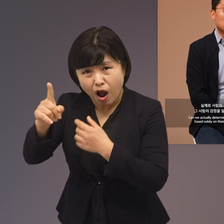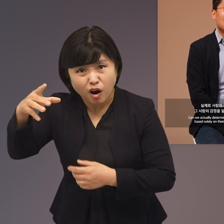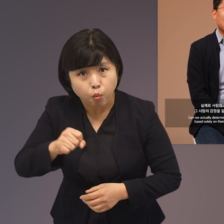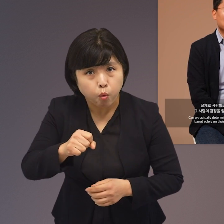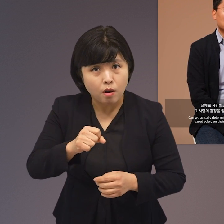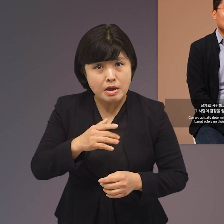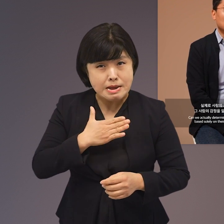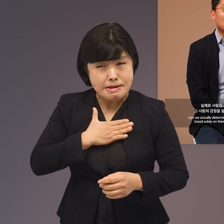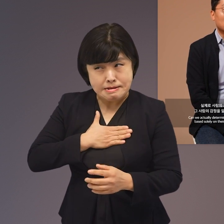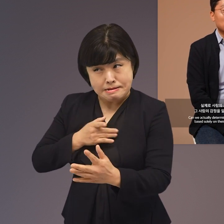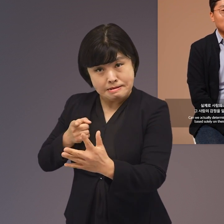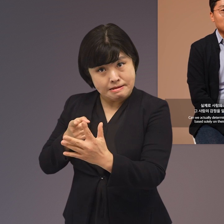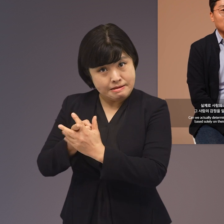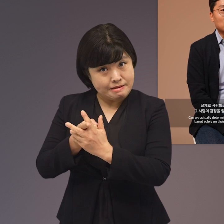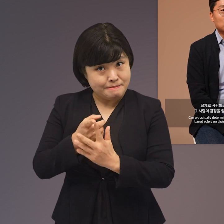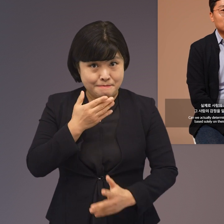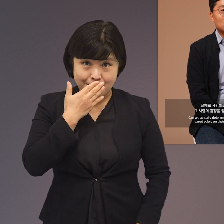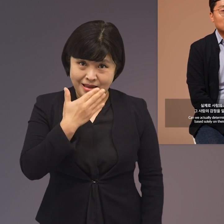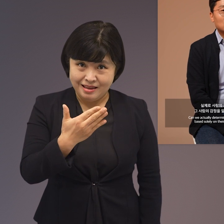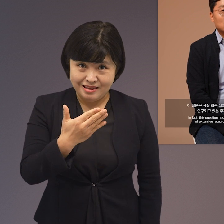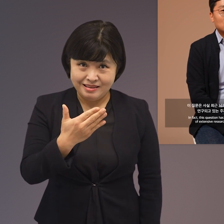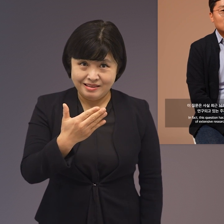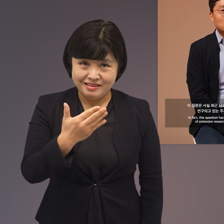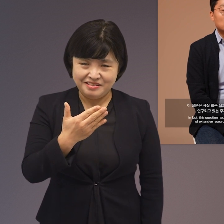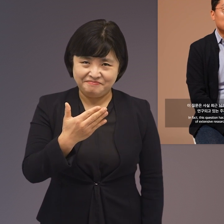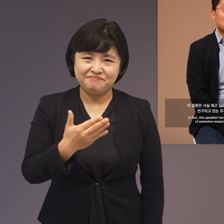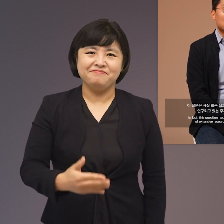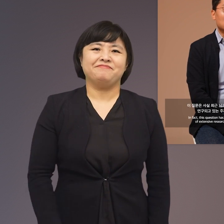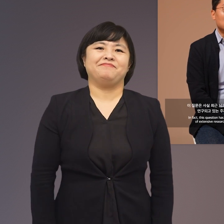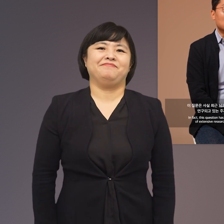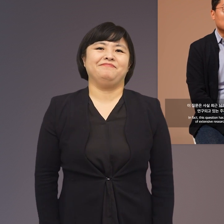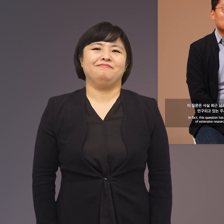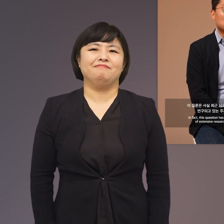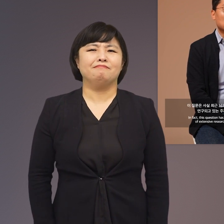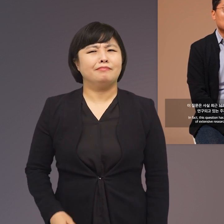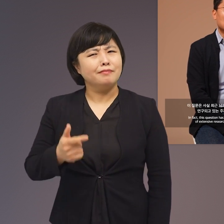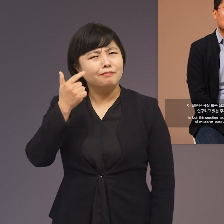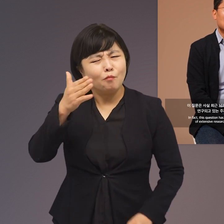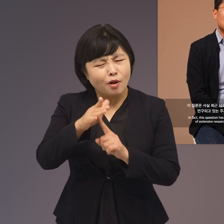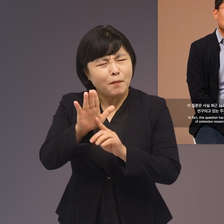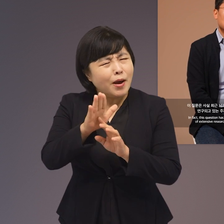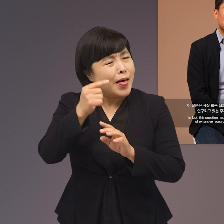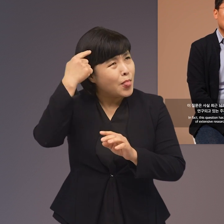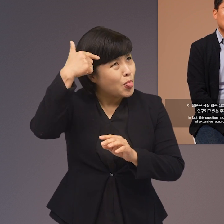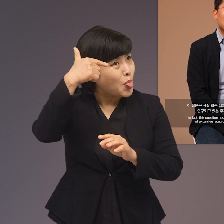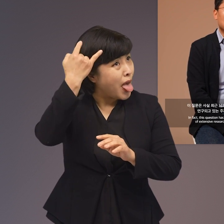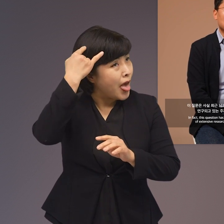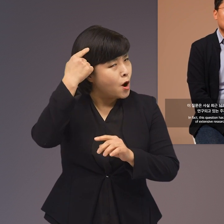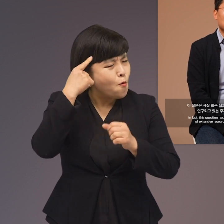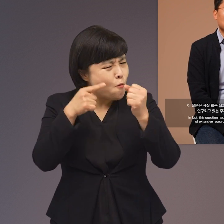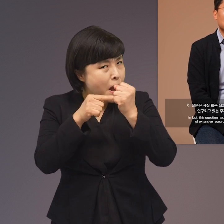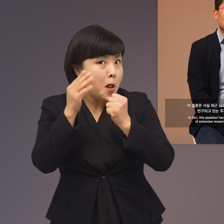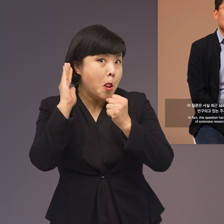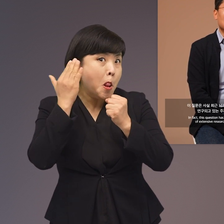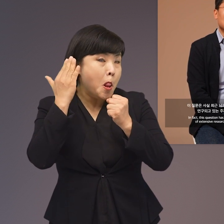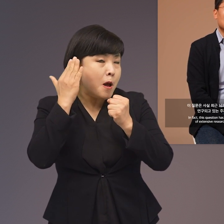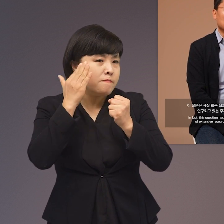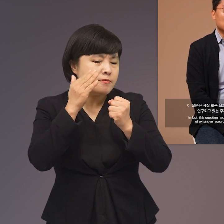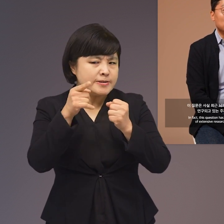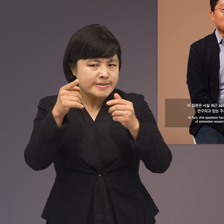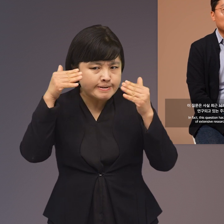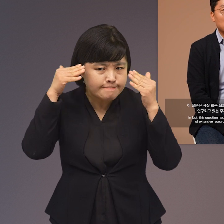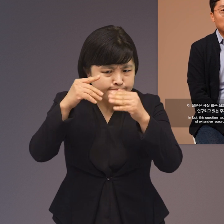사람의 감정을 알아낼 수 있을까요? 이 질문은 사실 최근 뇌과학에서